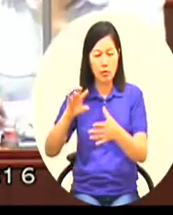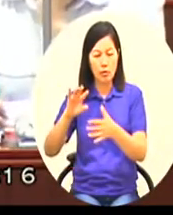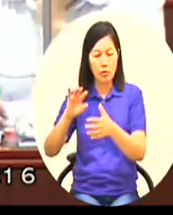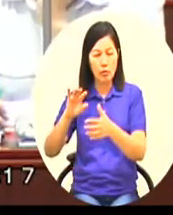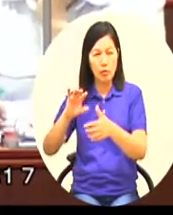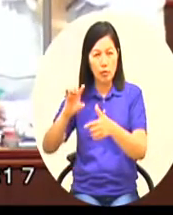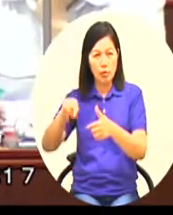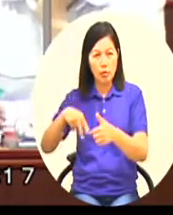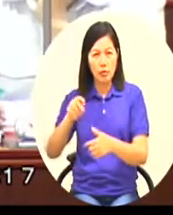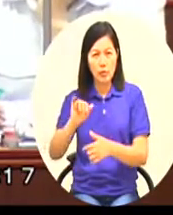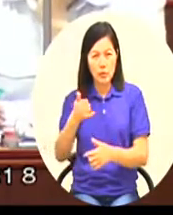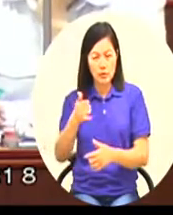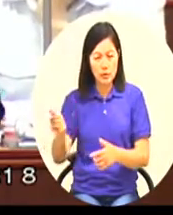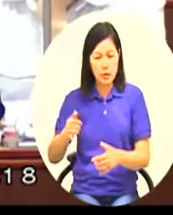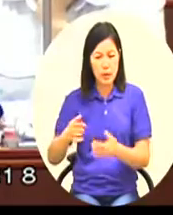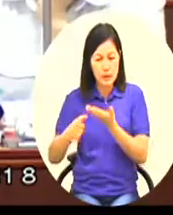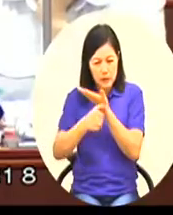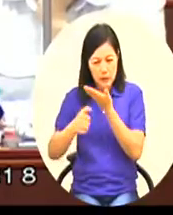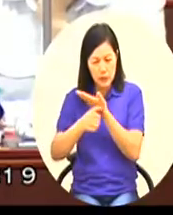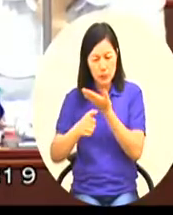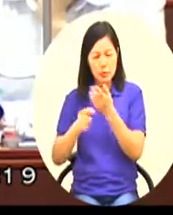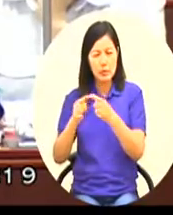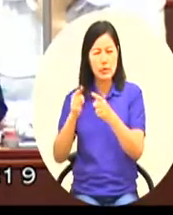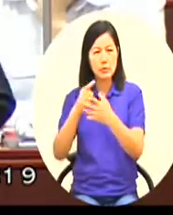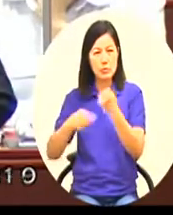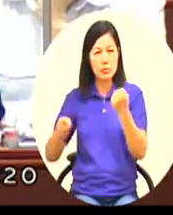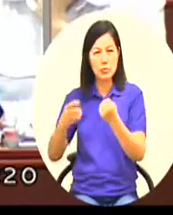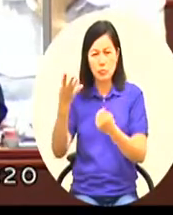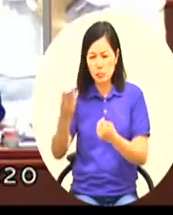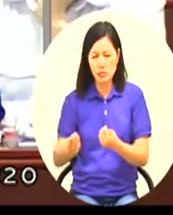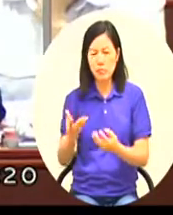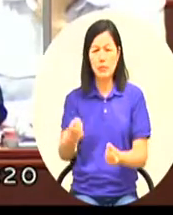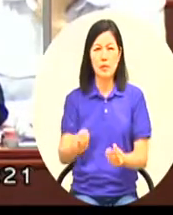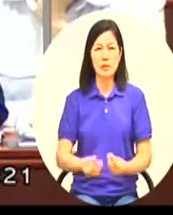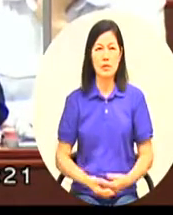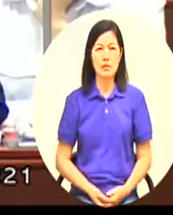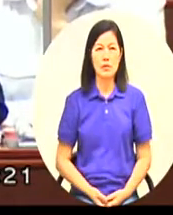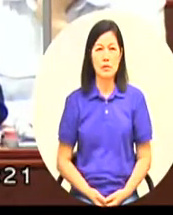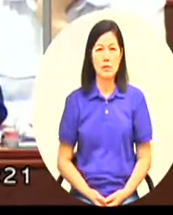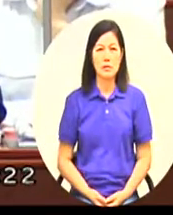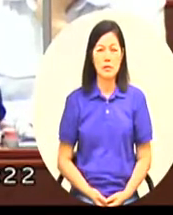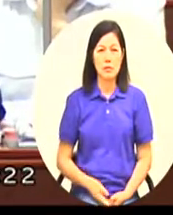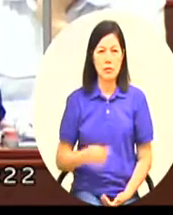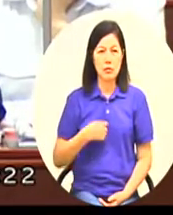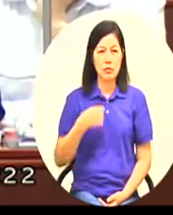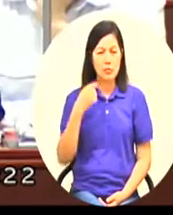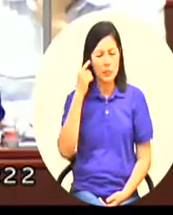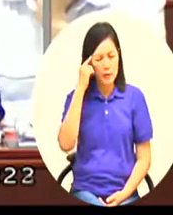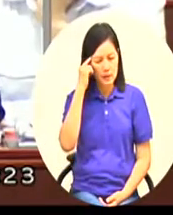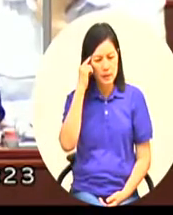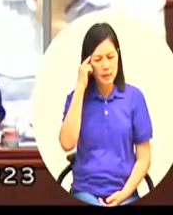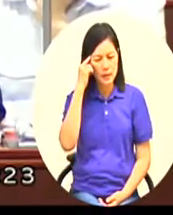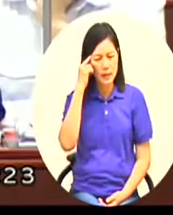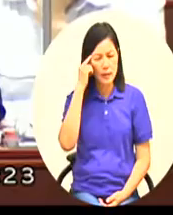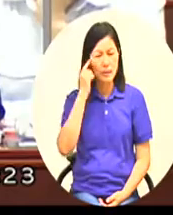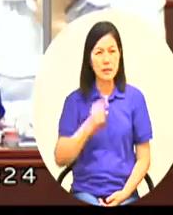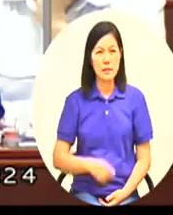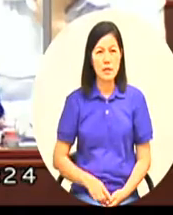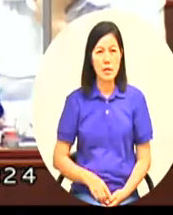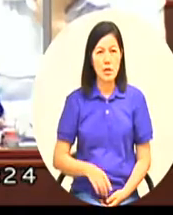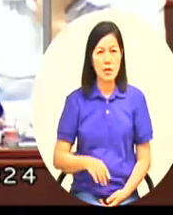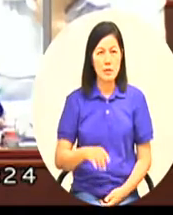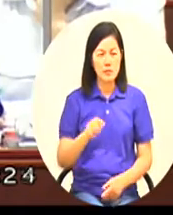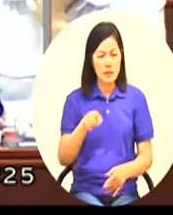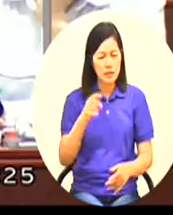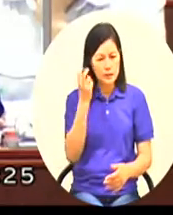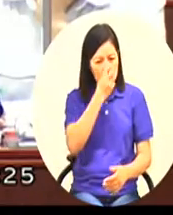些人口市场没有缩小，人口没有下降，所以让我们去重新去思考这样的一个